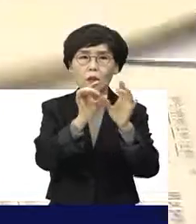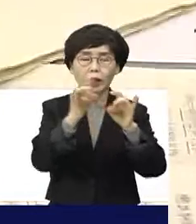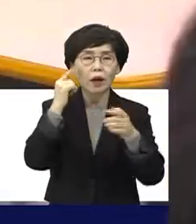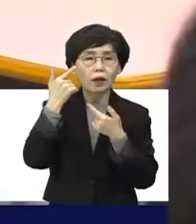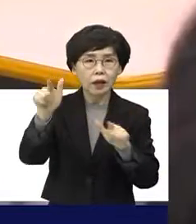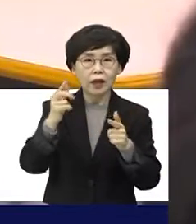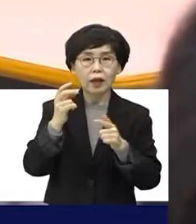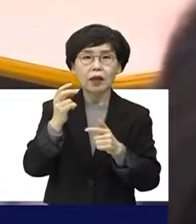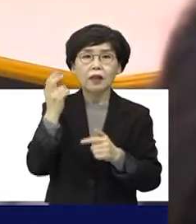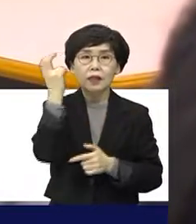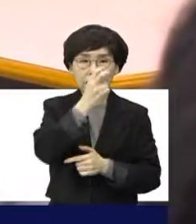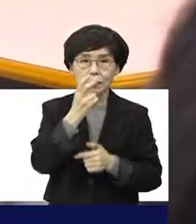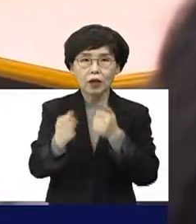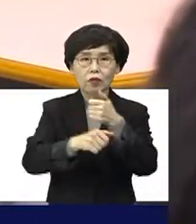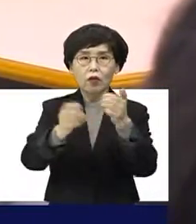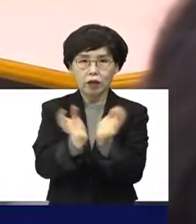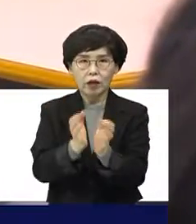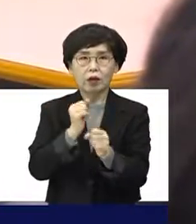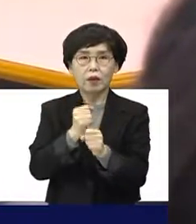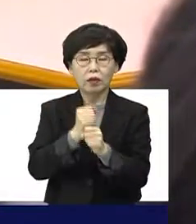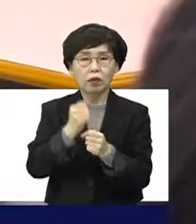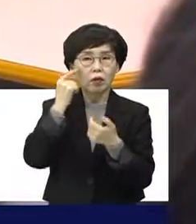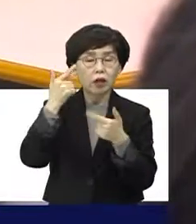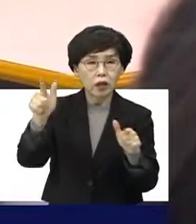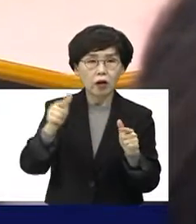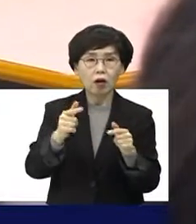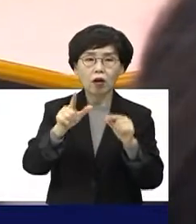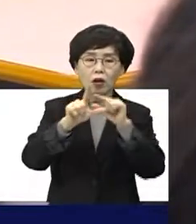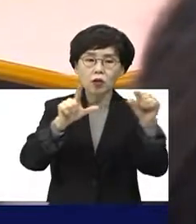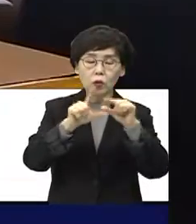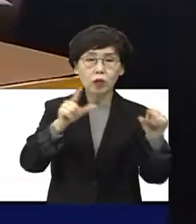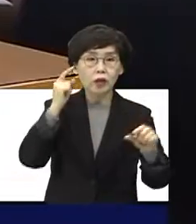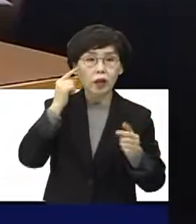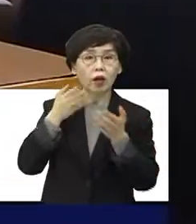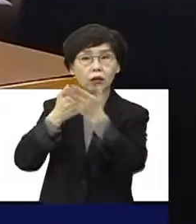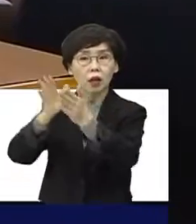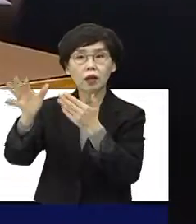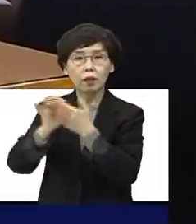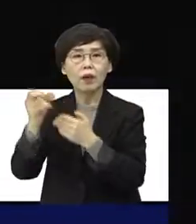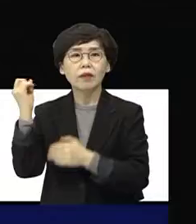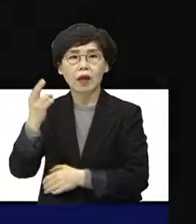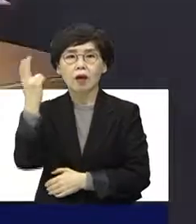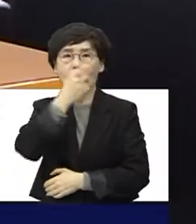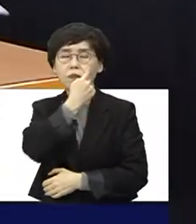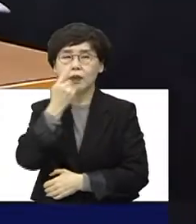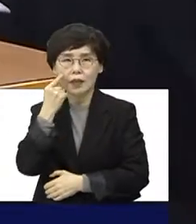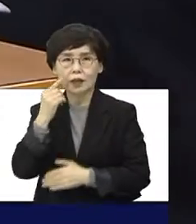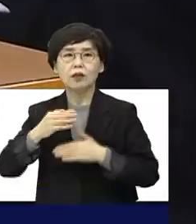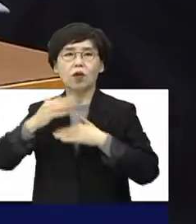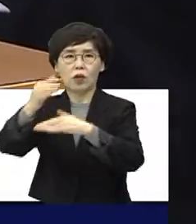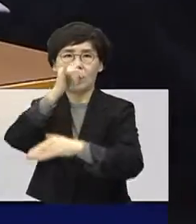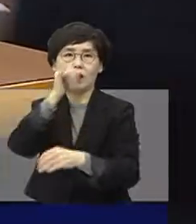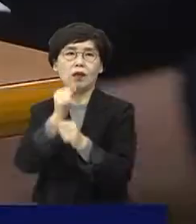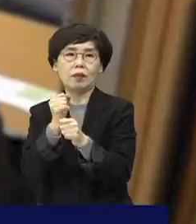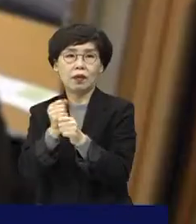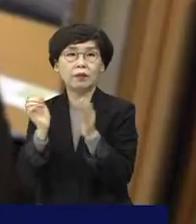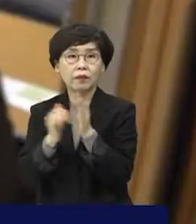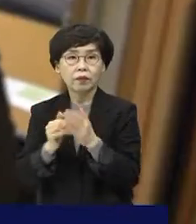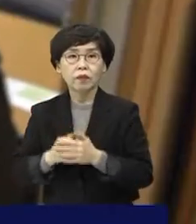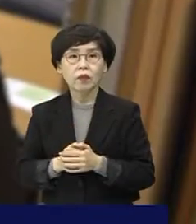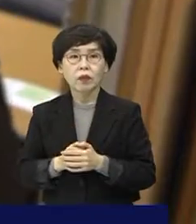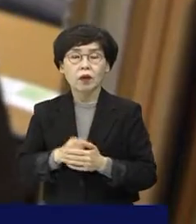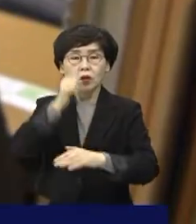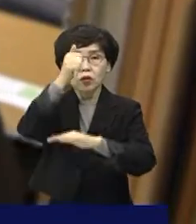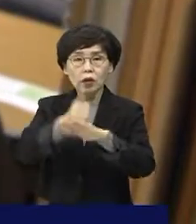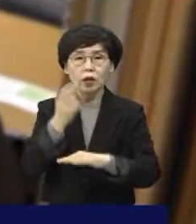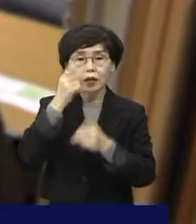이의심사 실무위원회를 운영하고 이견과 소수 의견이 제기될 경우 재검증 절차를 거치도록 했습니다.